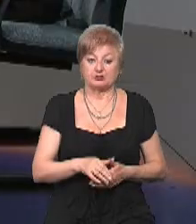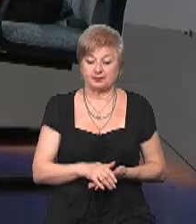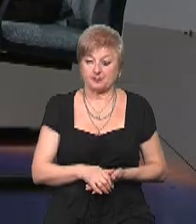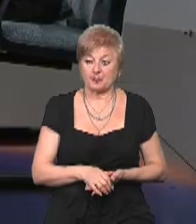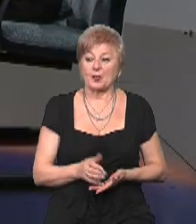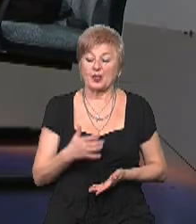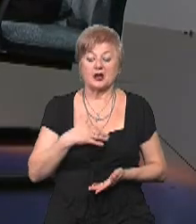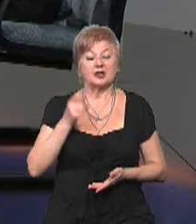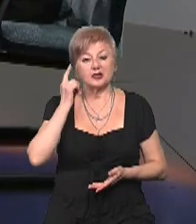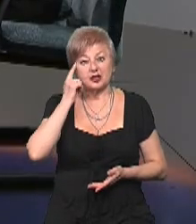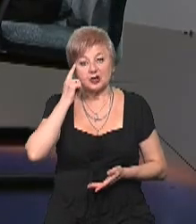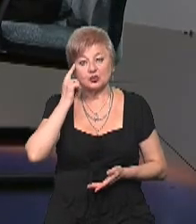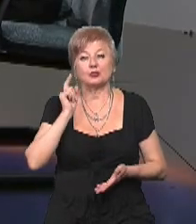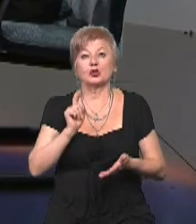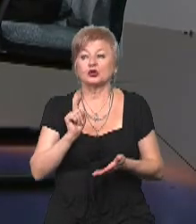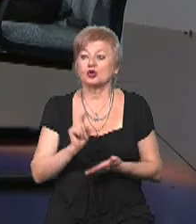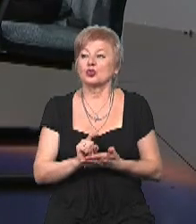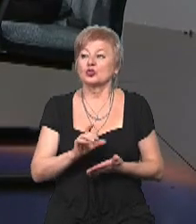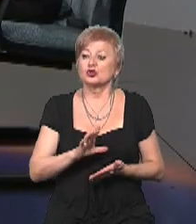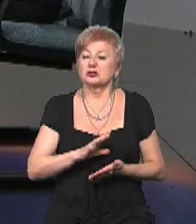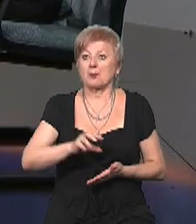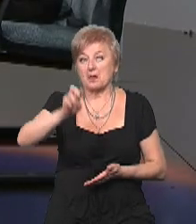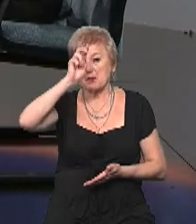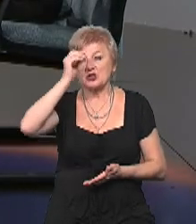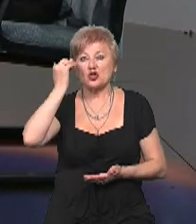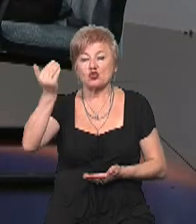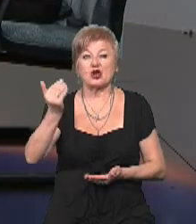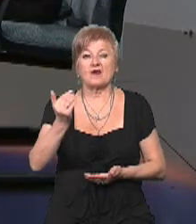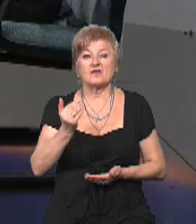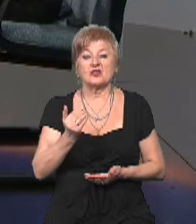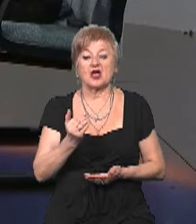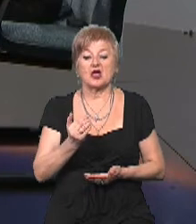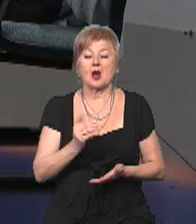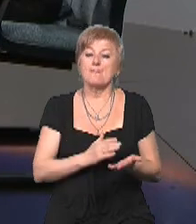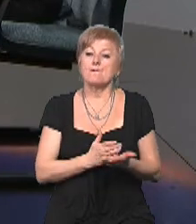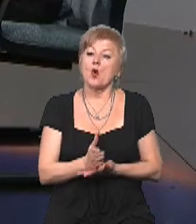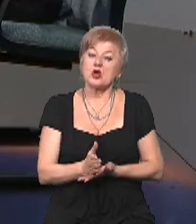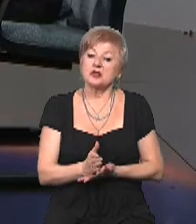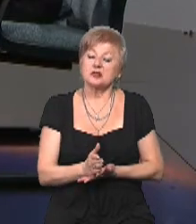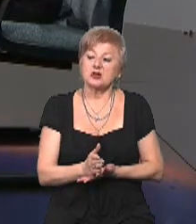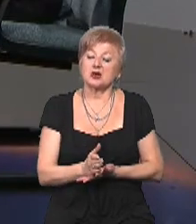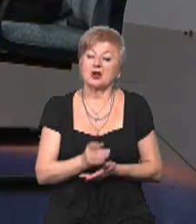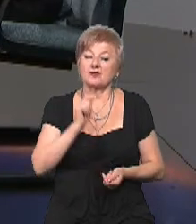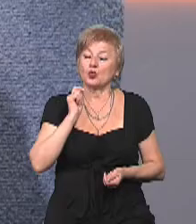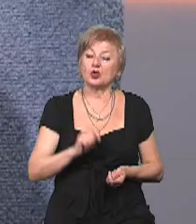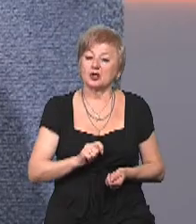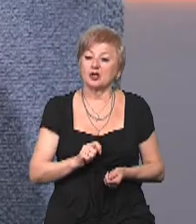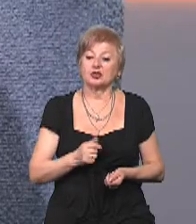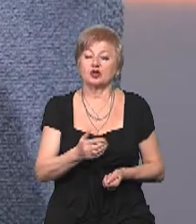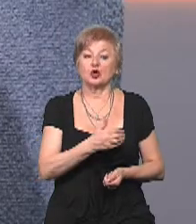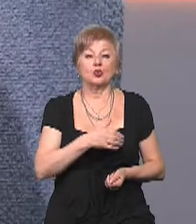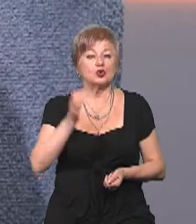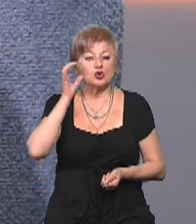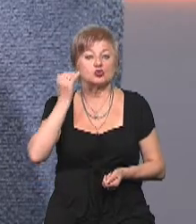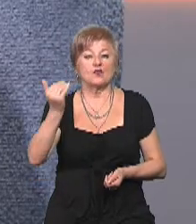я думаю, що, напевне, мала бути якась державна політика щодо розвитку промислового комплексу в Україні. І от хочу почути